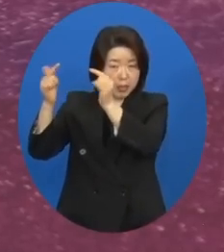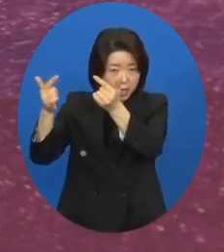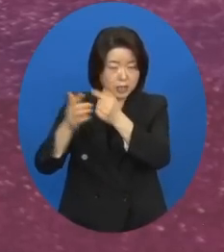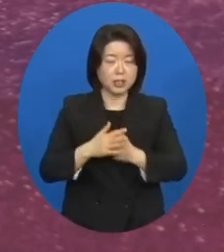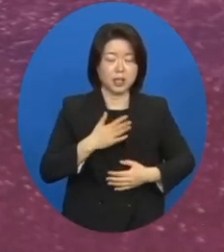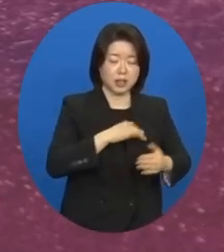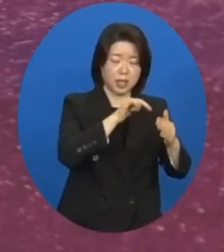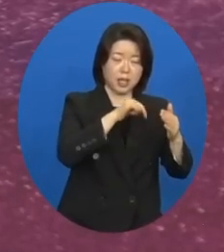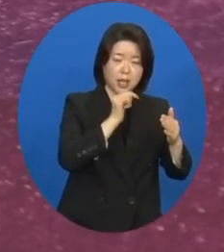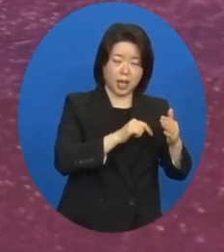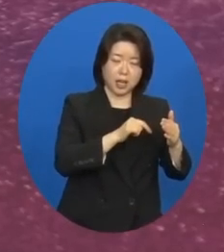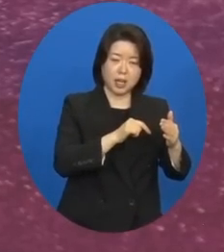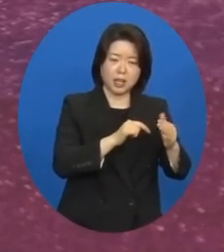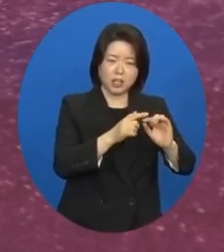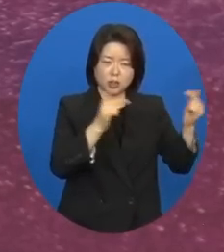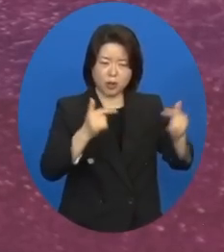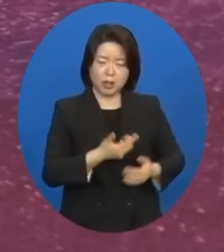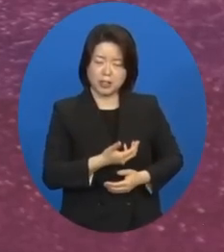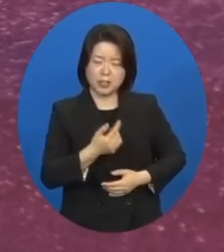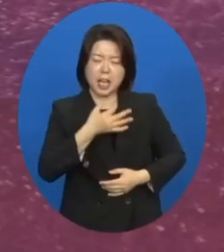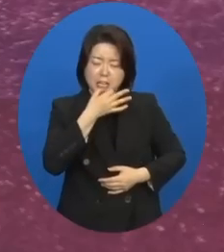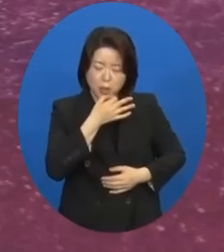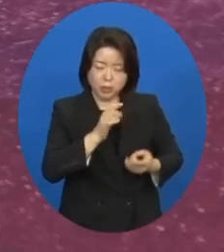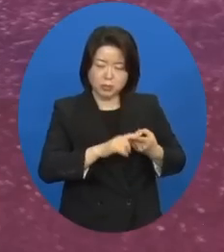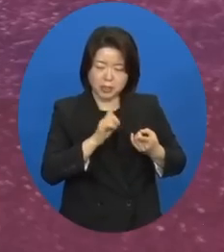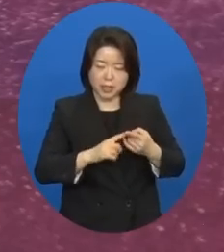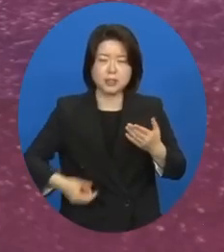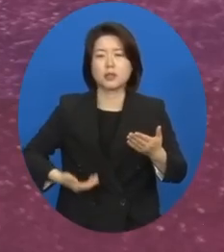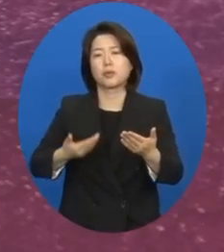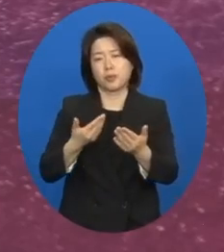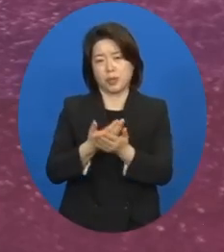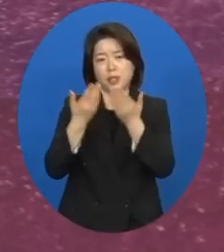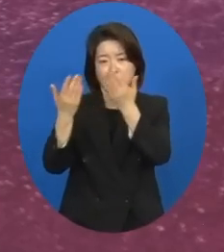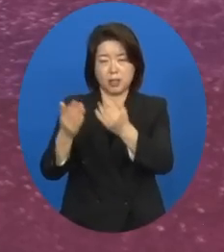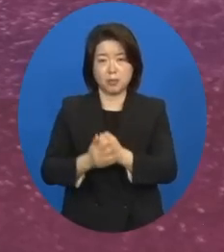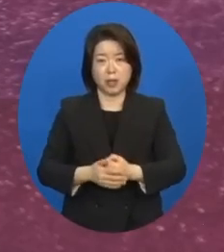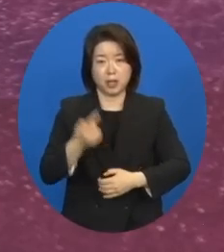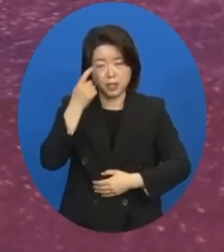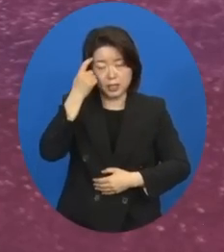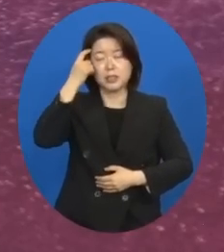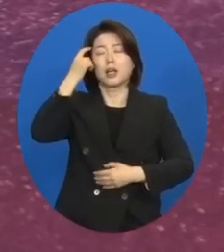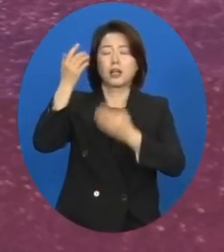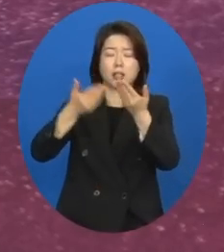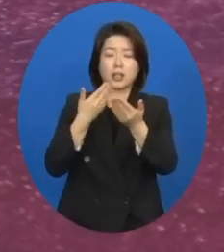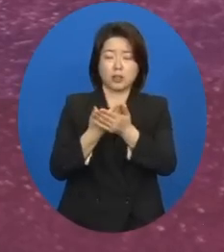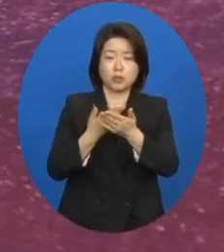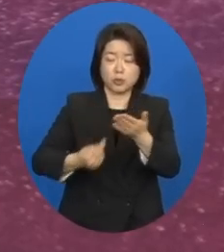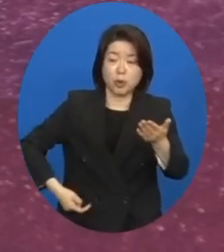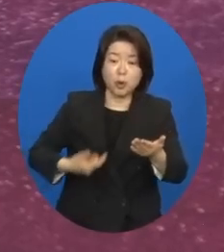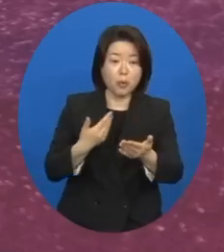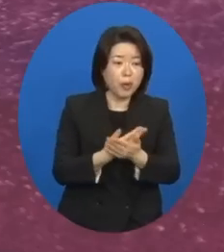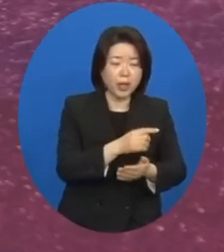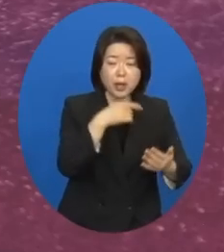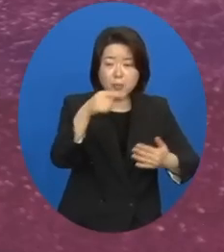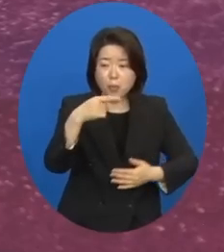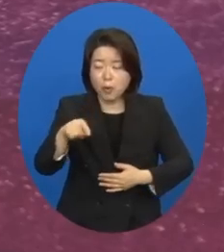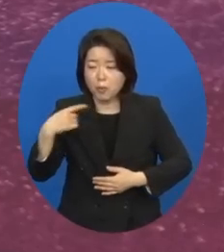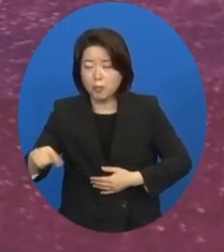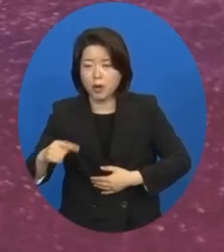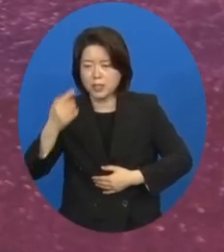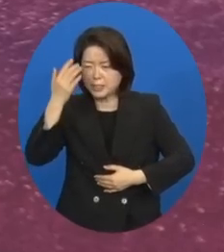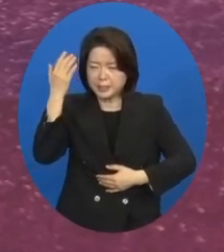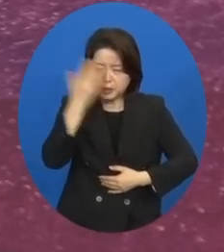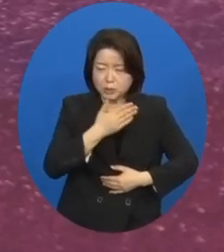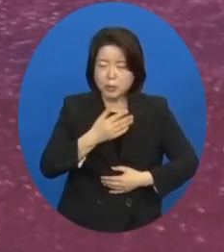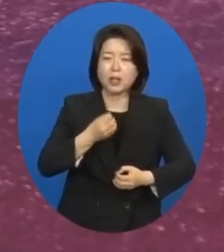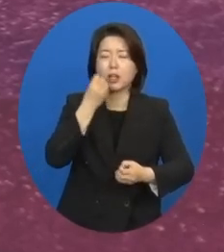내 안에 있었던 것들을 회개하며 나아갑니다. 이 시간 생각나게 하시고 회개해야 될 것들을 분명하게 고백한 이